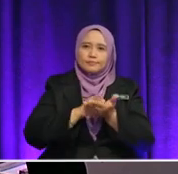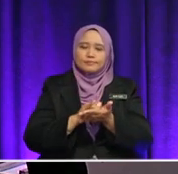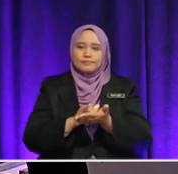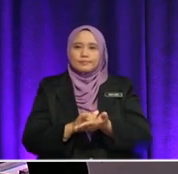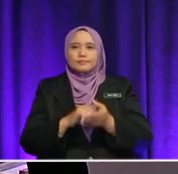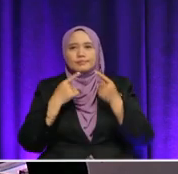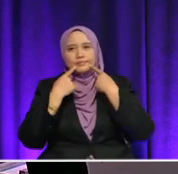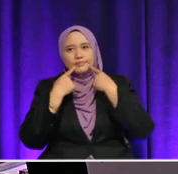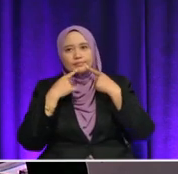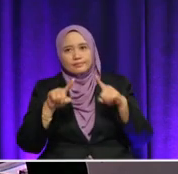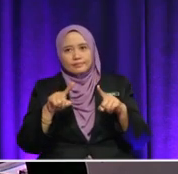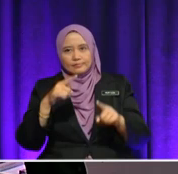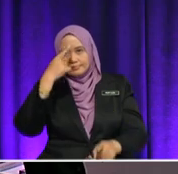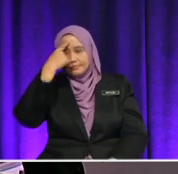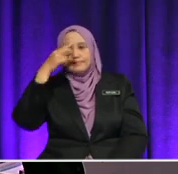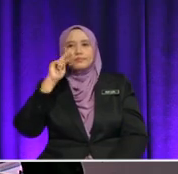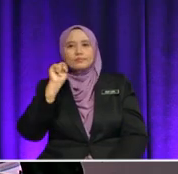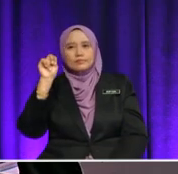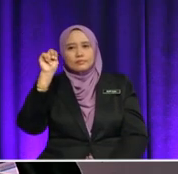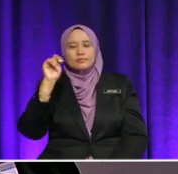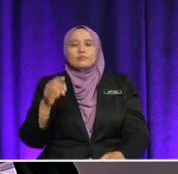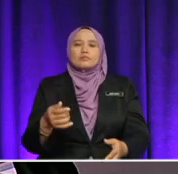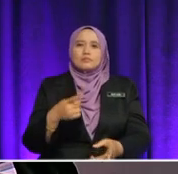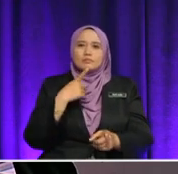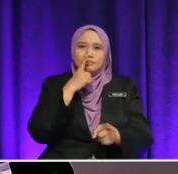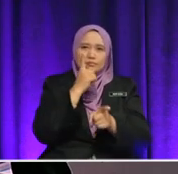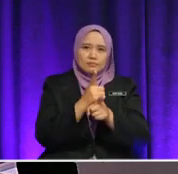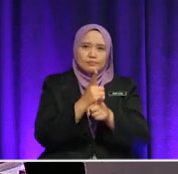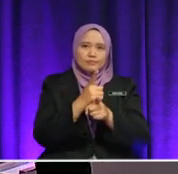menjawab soal lain soto dan isi berbentuk